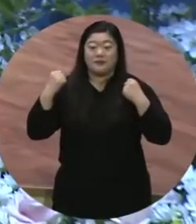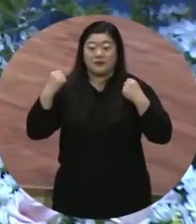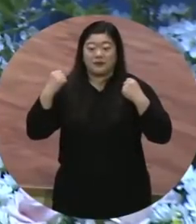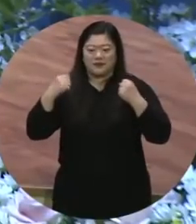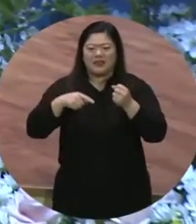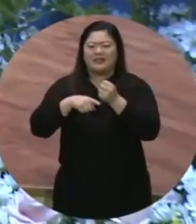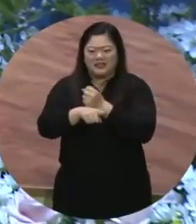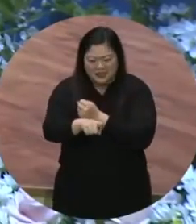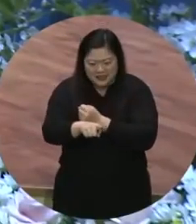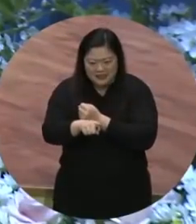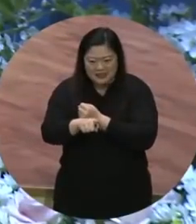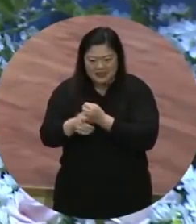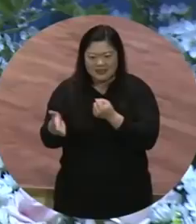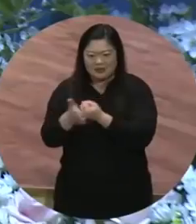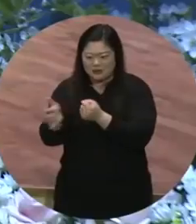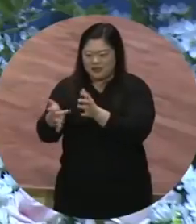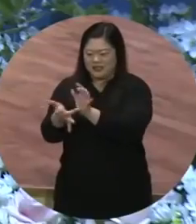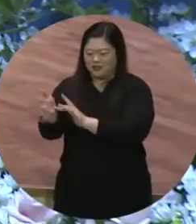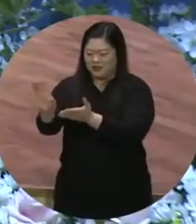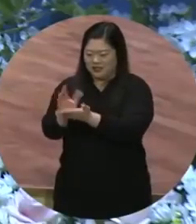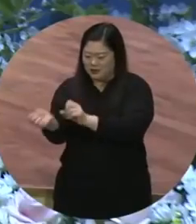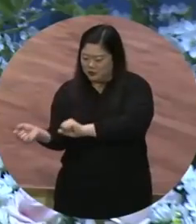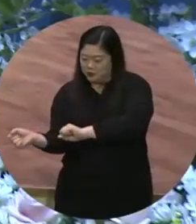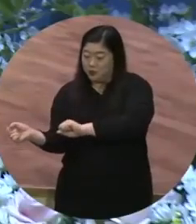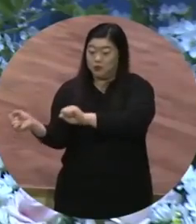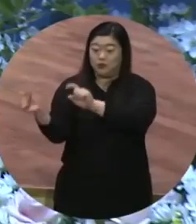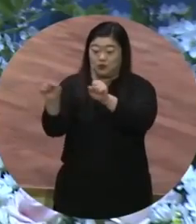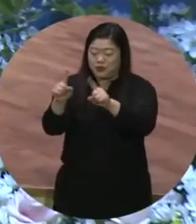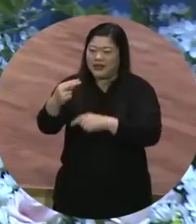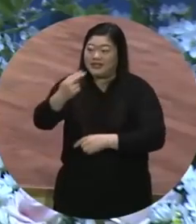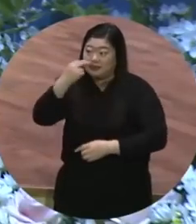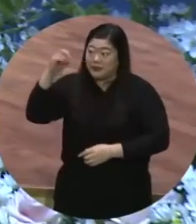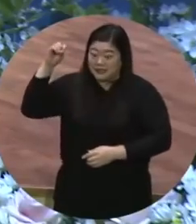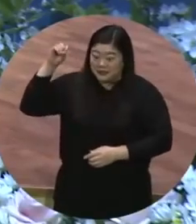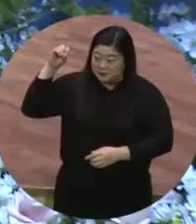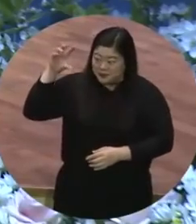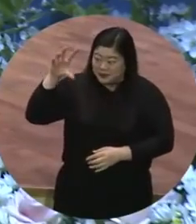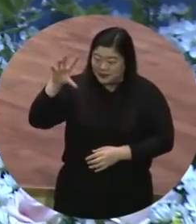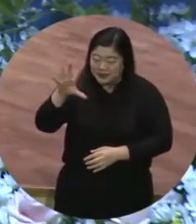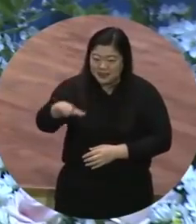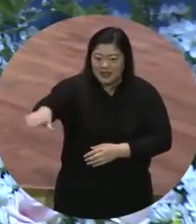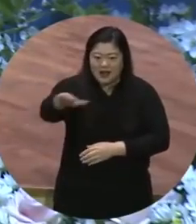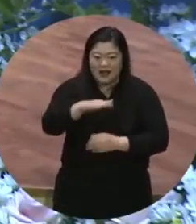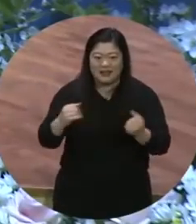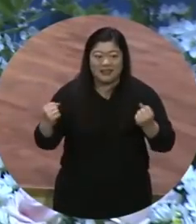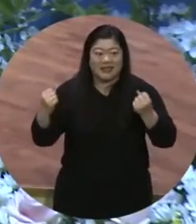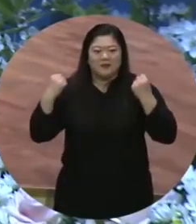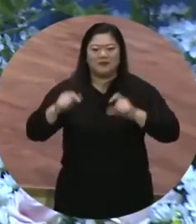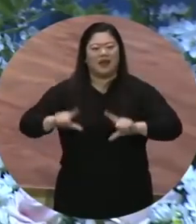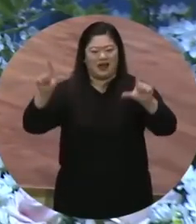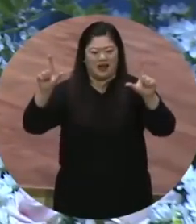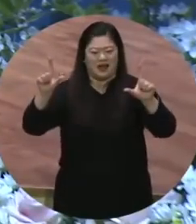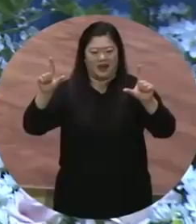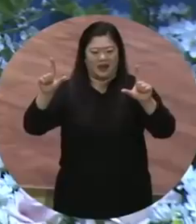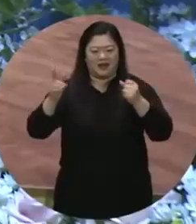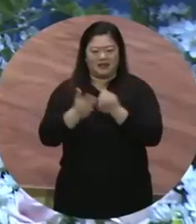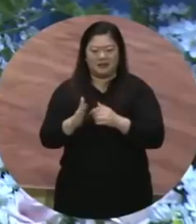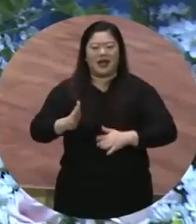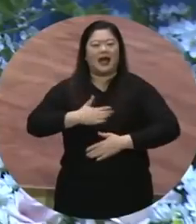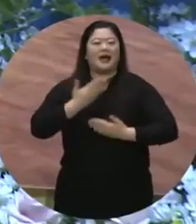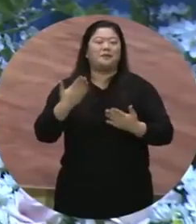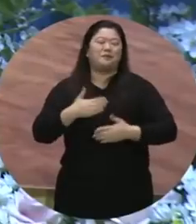예수 그리스도의 생명의 빛이 우리에게 비춰진 날이다. 그래서 해피